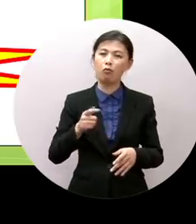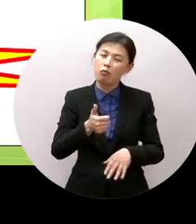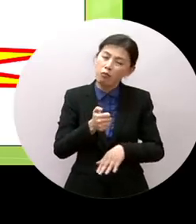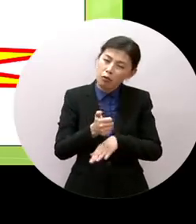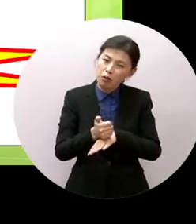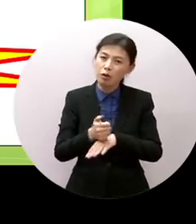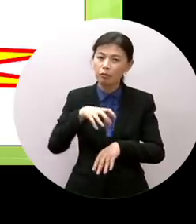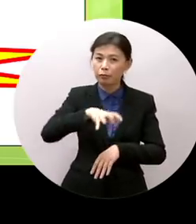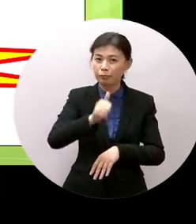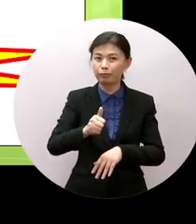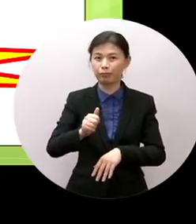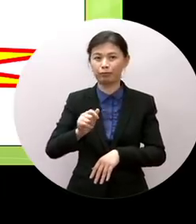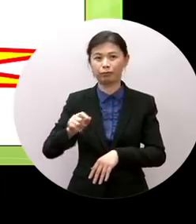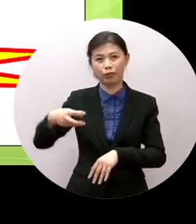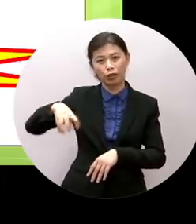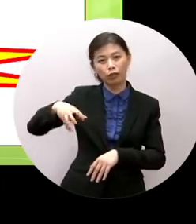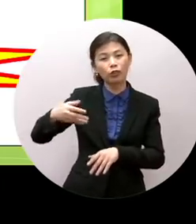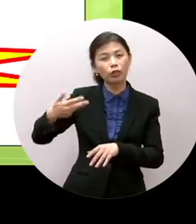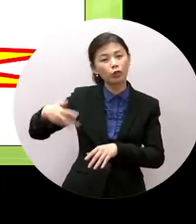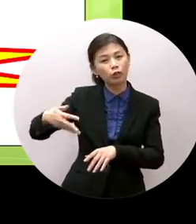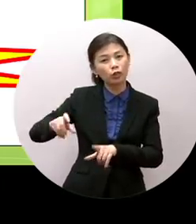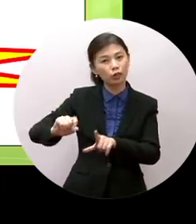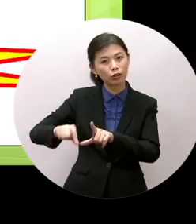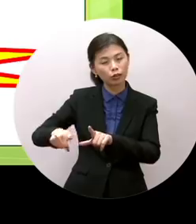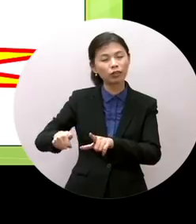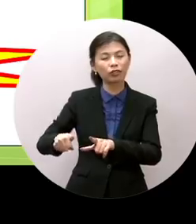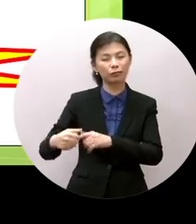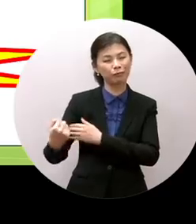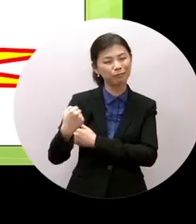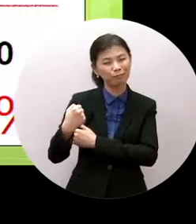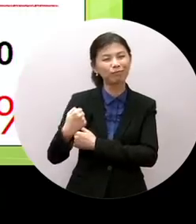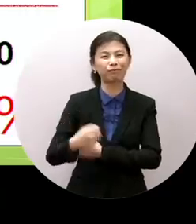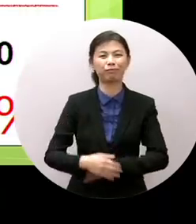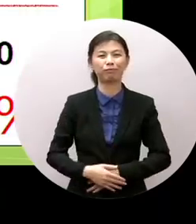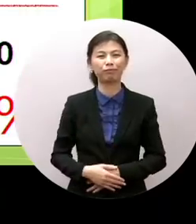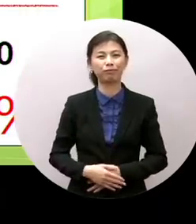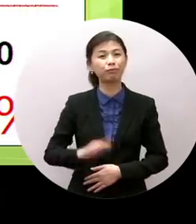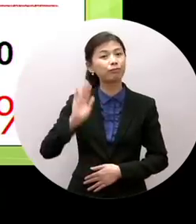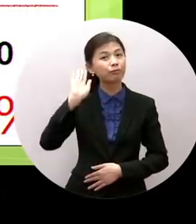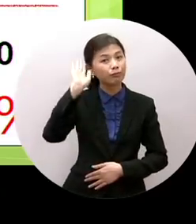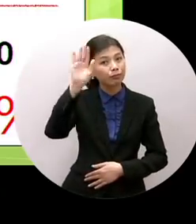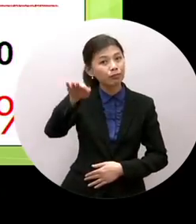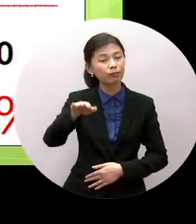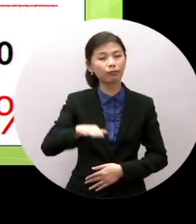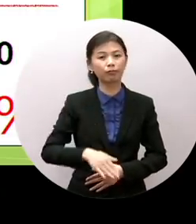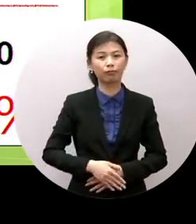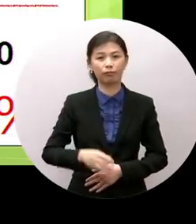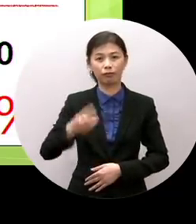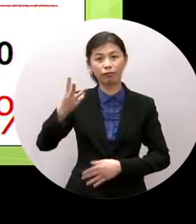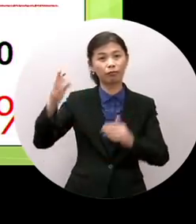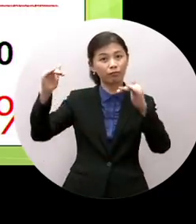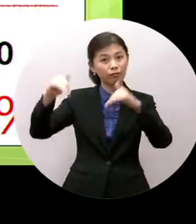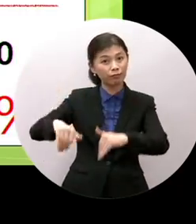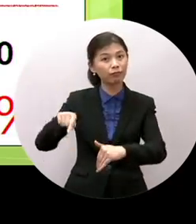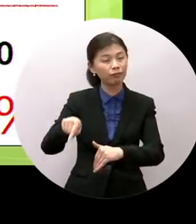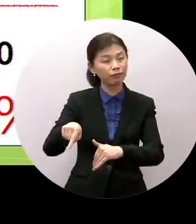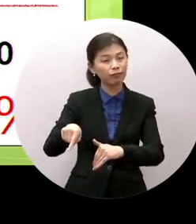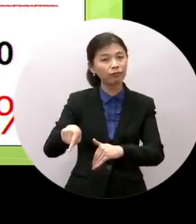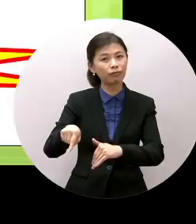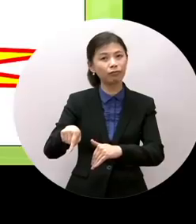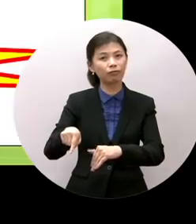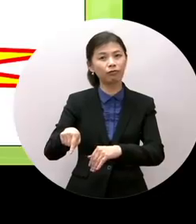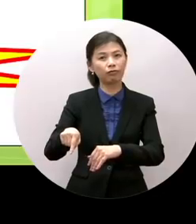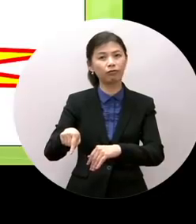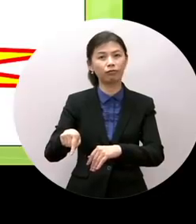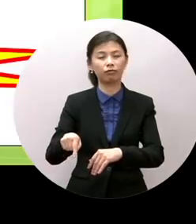水公司的辛苦，但是咱即马还佫面临着讲咱未来 伫咱的三峡这个所在，吼，